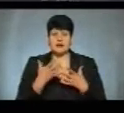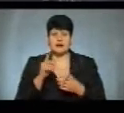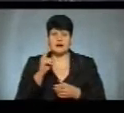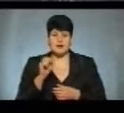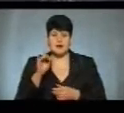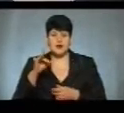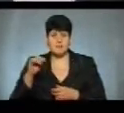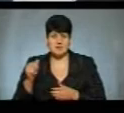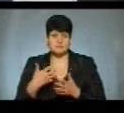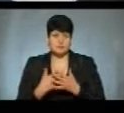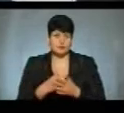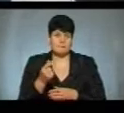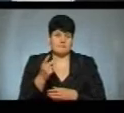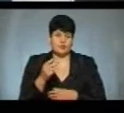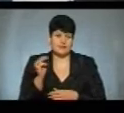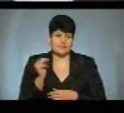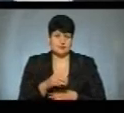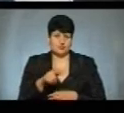Кармазіна, їх близько 1500.